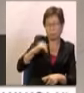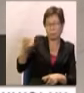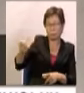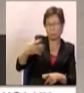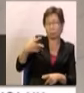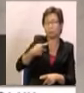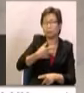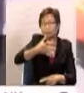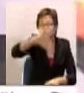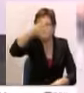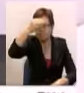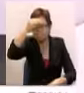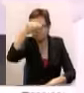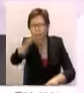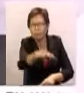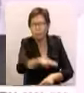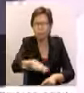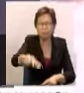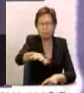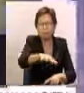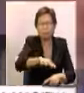yang kita dapat, lebih kurang